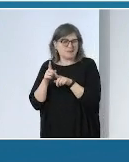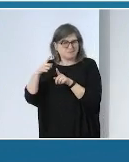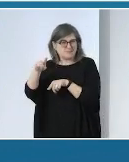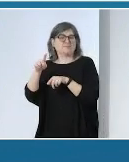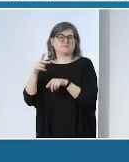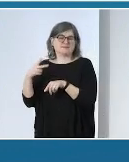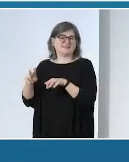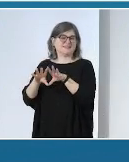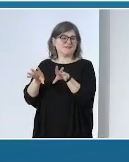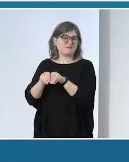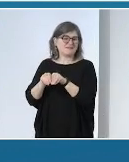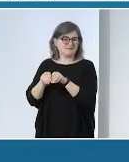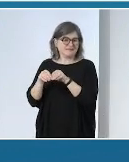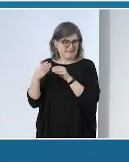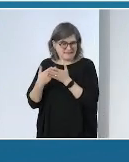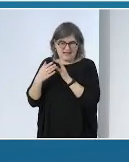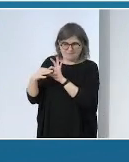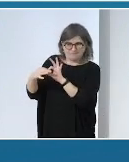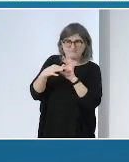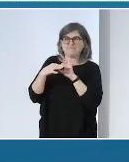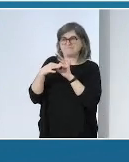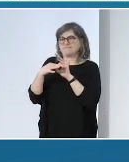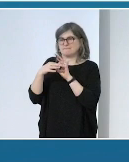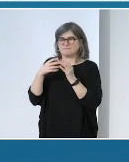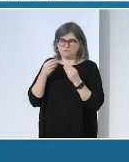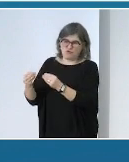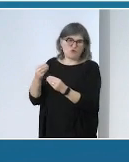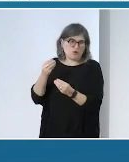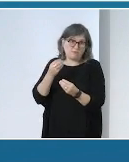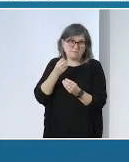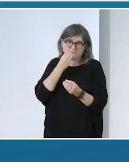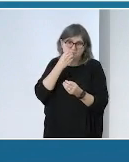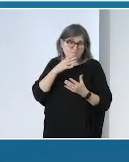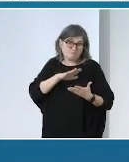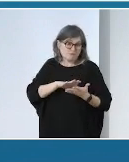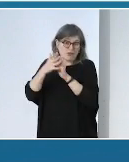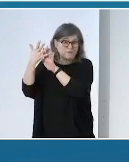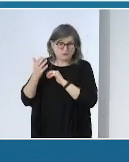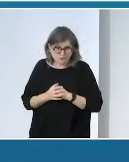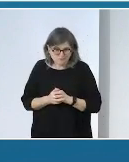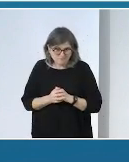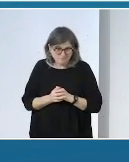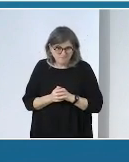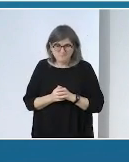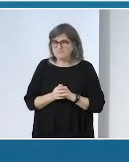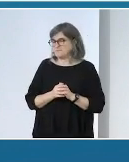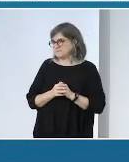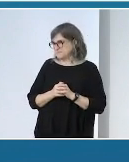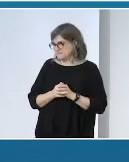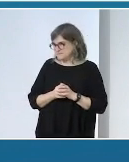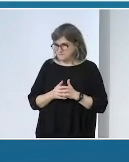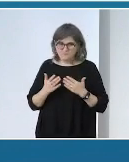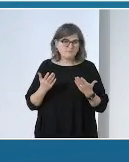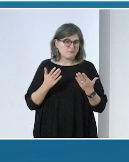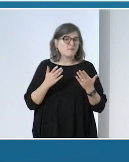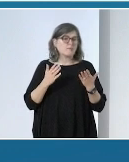assurer la bonne évolution d'Émilie. Et malgré tout, et là on va